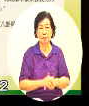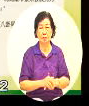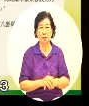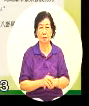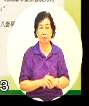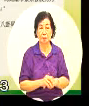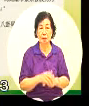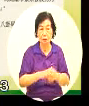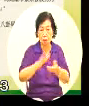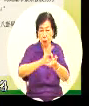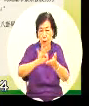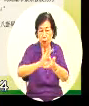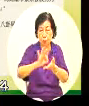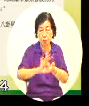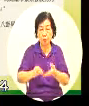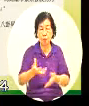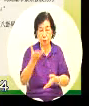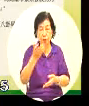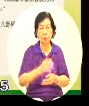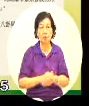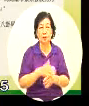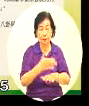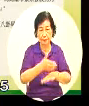开真侪钱吼，这我真感谢。